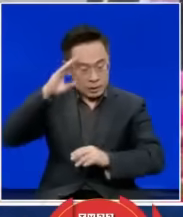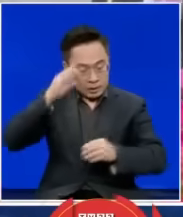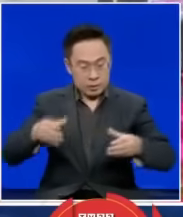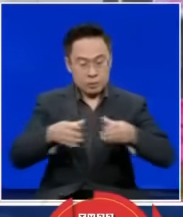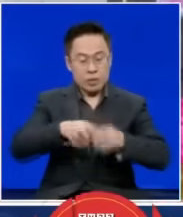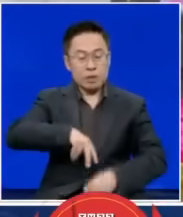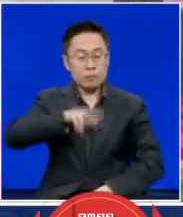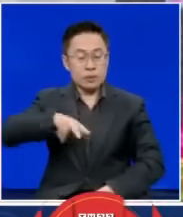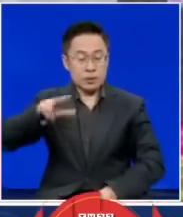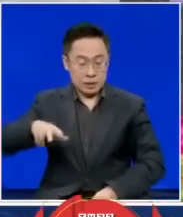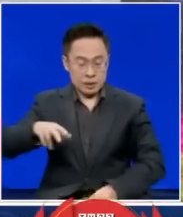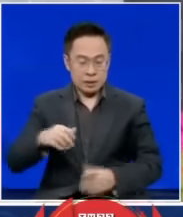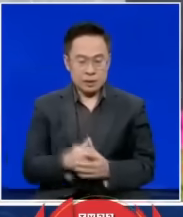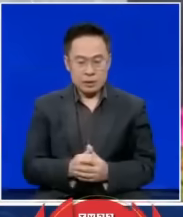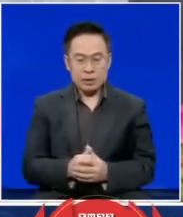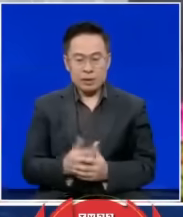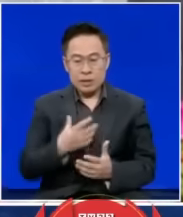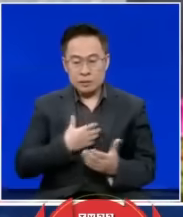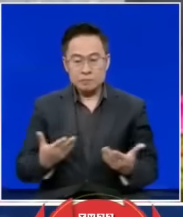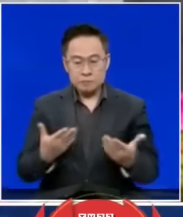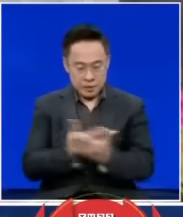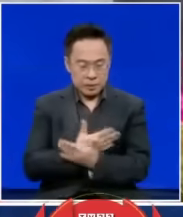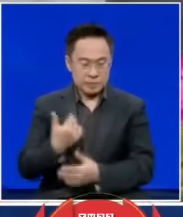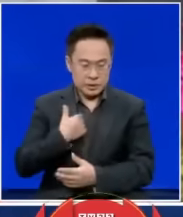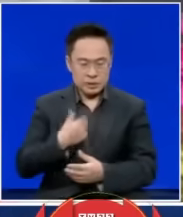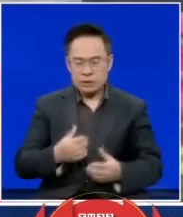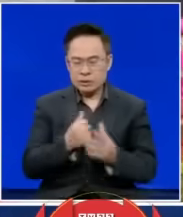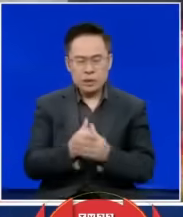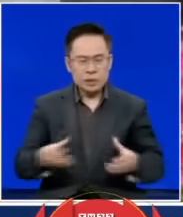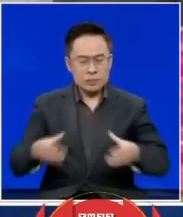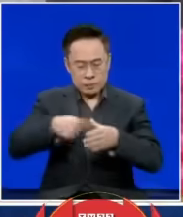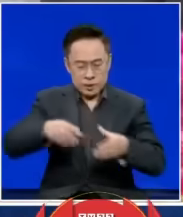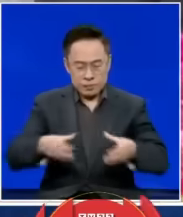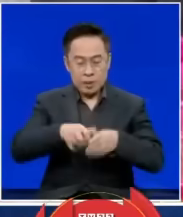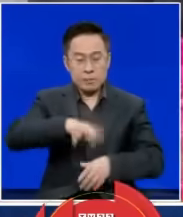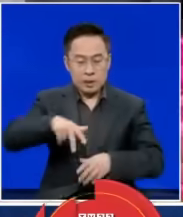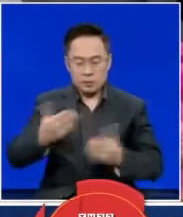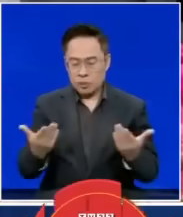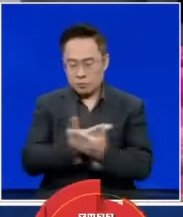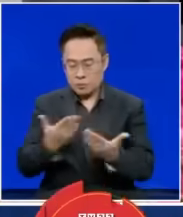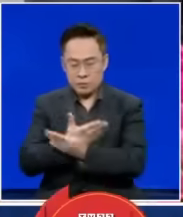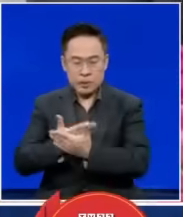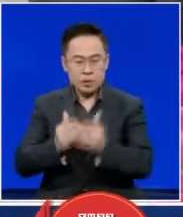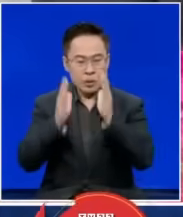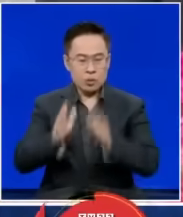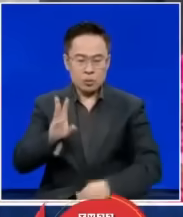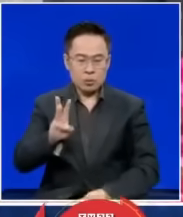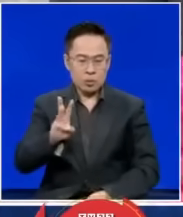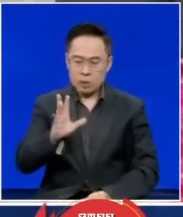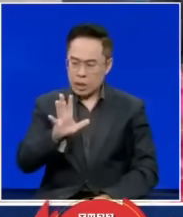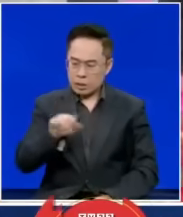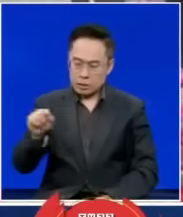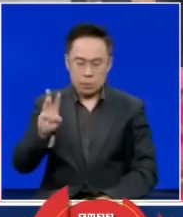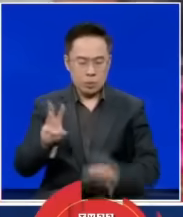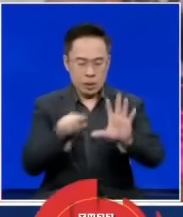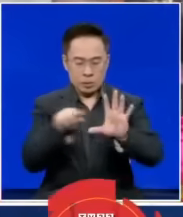องที่เป็นแกนนำในการจัดตั้งรัฐบาลชื่อที่จะขยับเนี่ยก็หลายตำแหน่งน้องนั่งๆไล่ๆดูก็ 5-6 ท่านอยู่เหมือนกันนะก็ต้องรอดูองคาพย